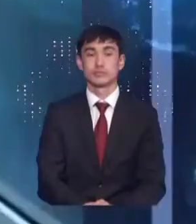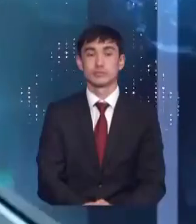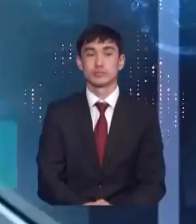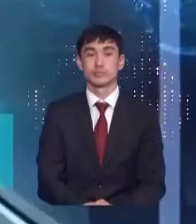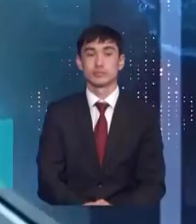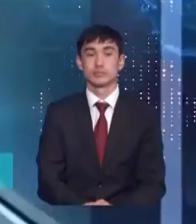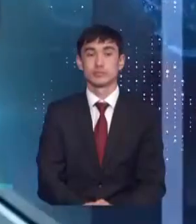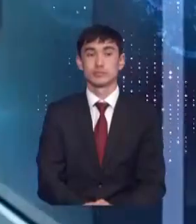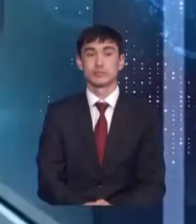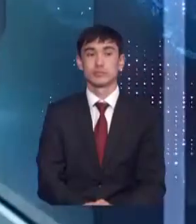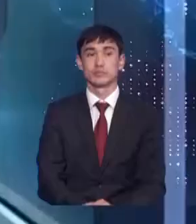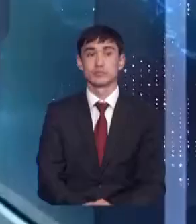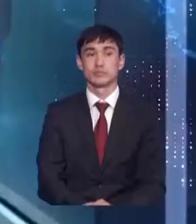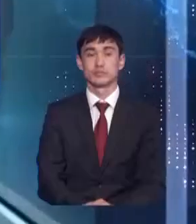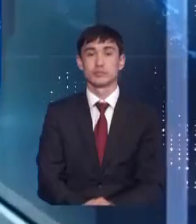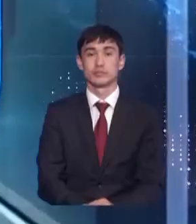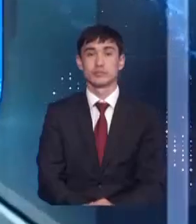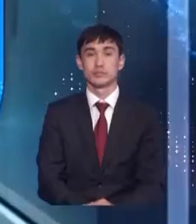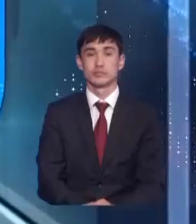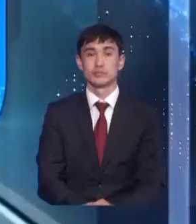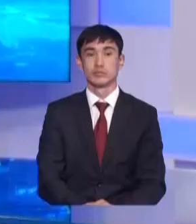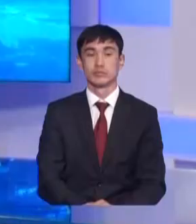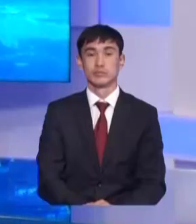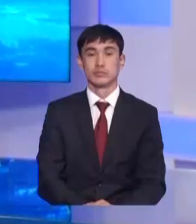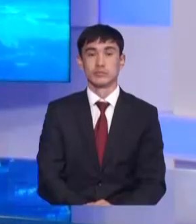Ильяс Сапарбекұлы, Жетісу телеарнасы.